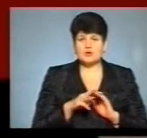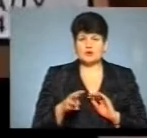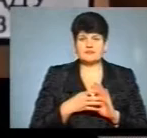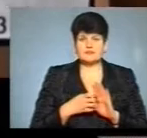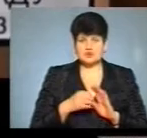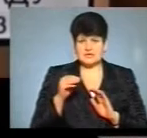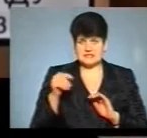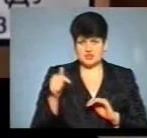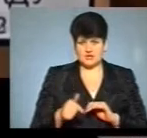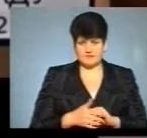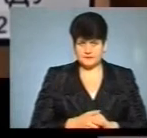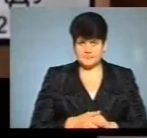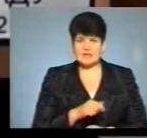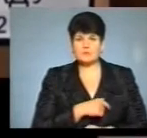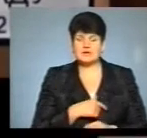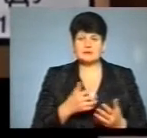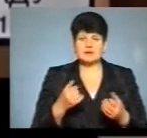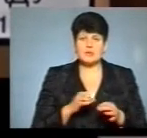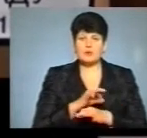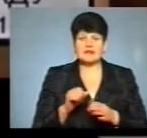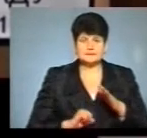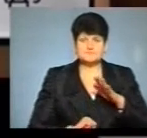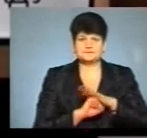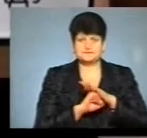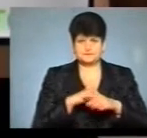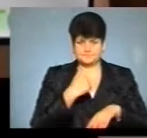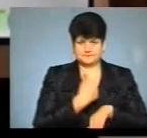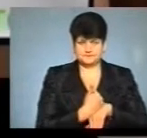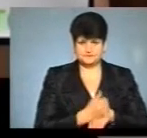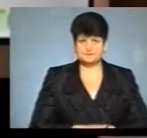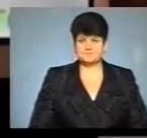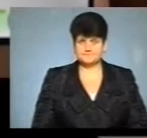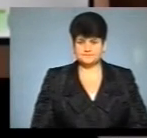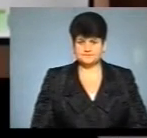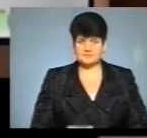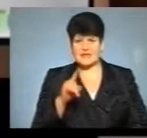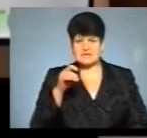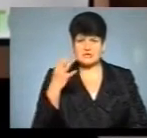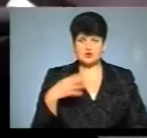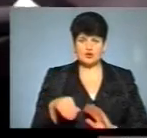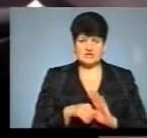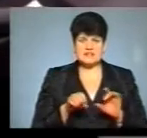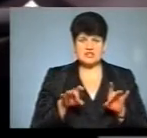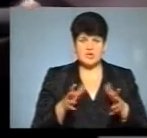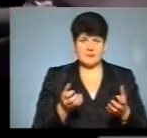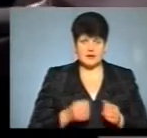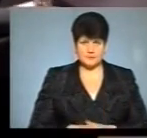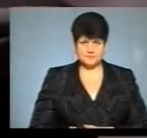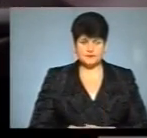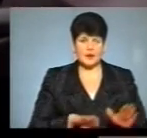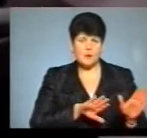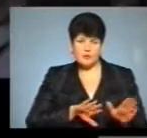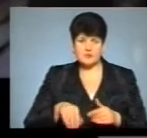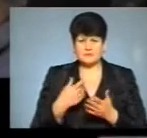тисяч гривень. Депутати прийняли проєкт за основу. За 46 рішення прийнято. Потім майже